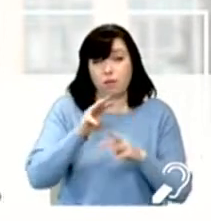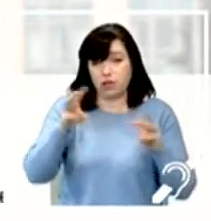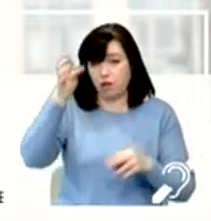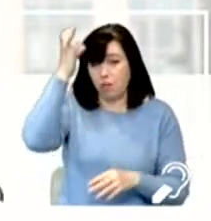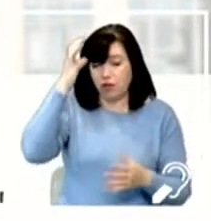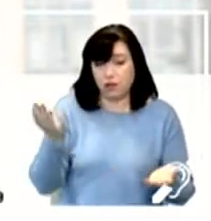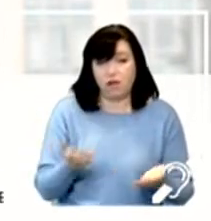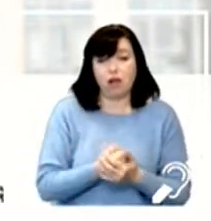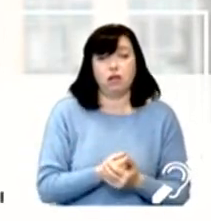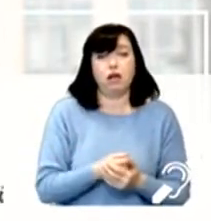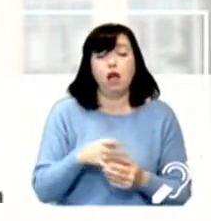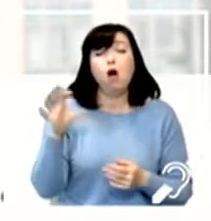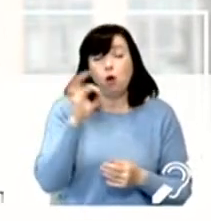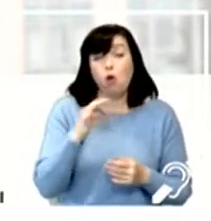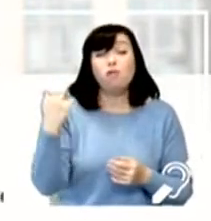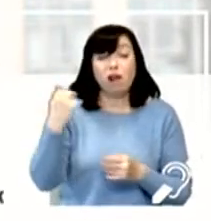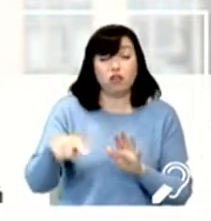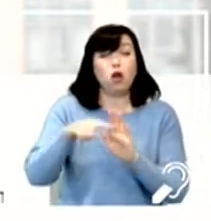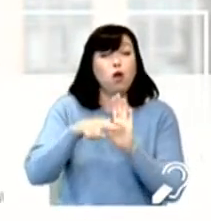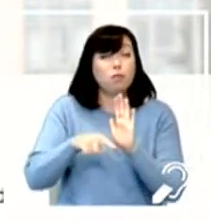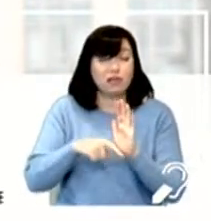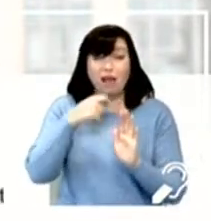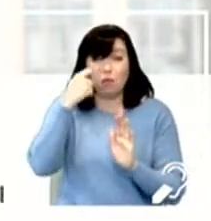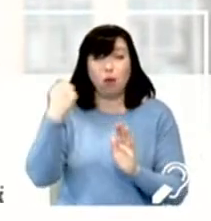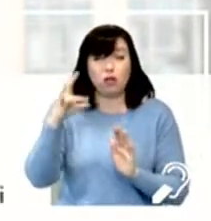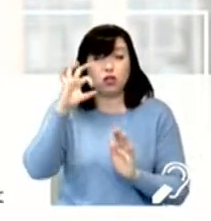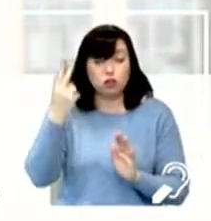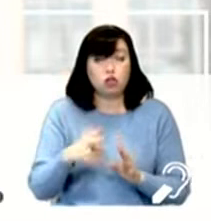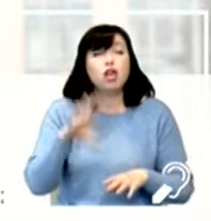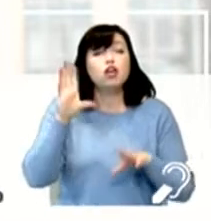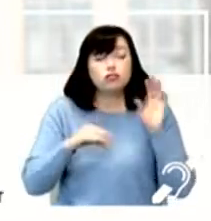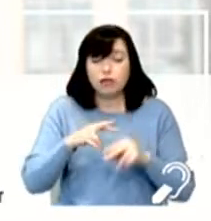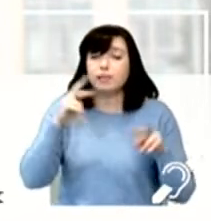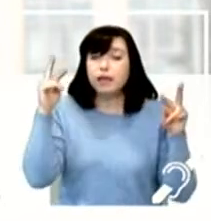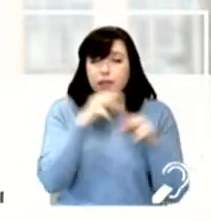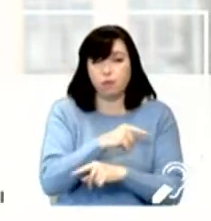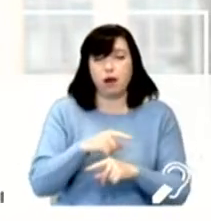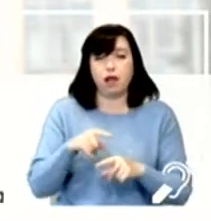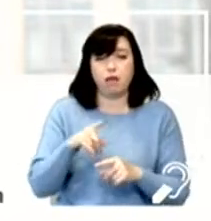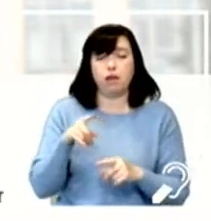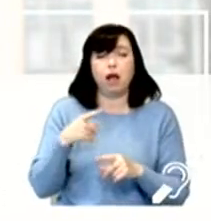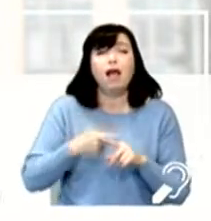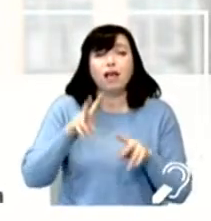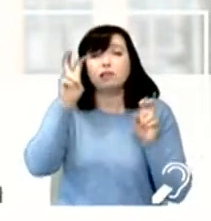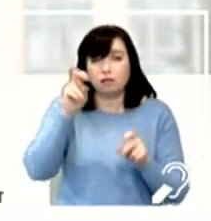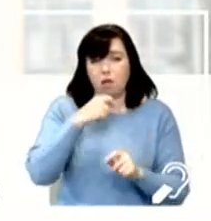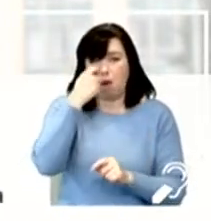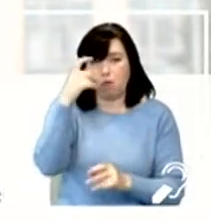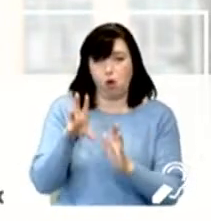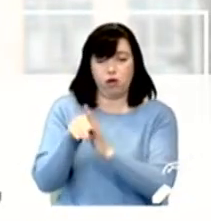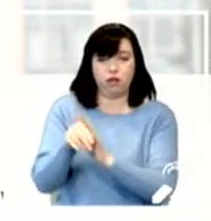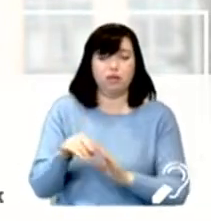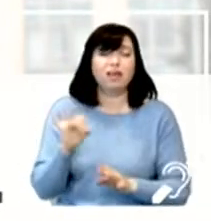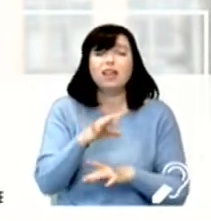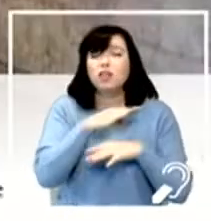și Cercetării. Referitor la comentariile unor politicieni, considerăm incorectă politizarea subiectului și nu comentăm